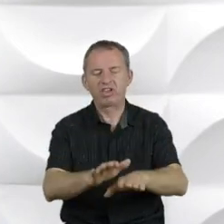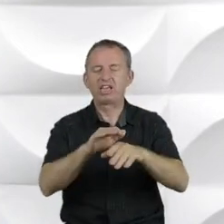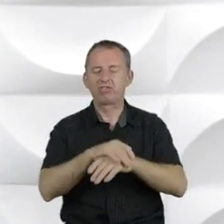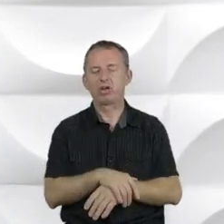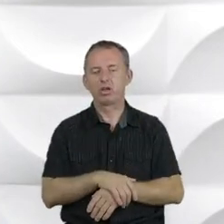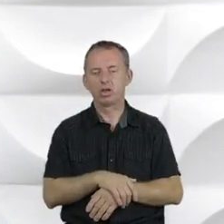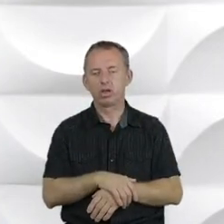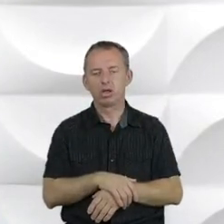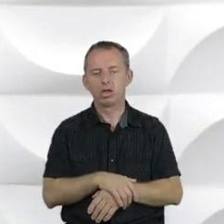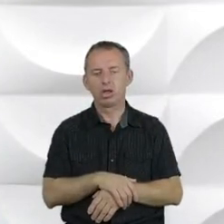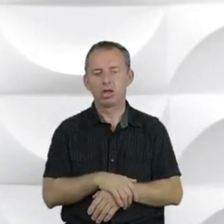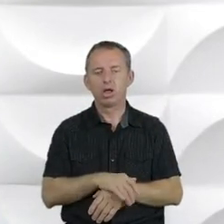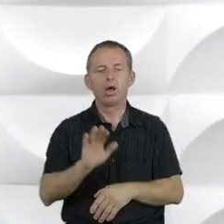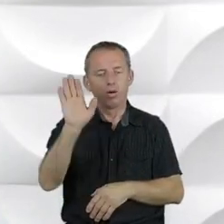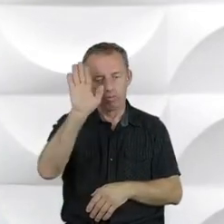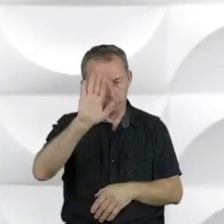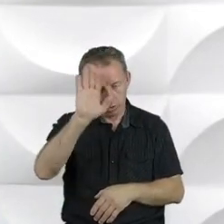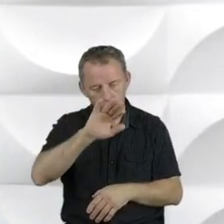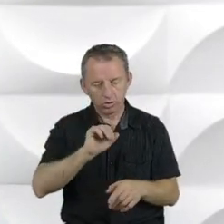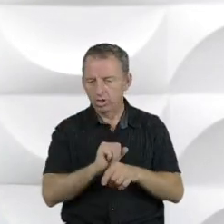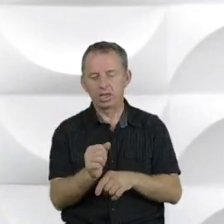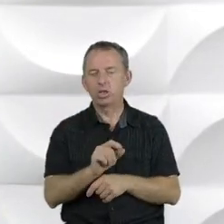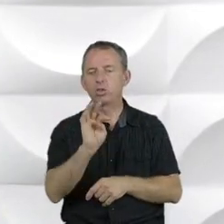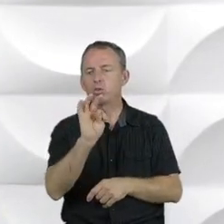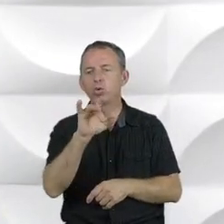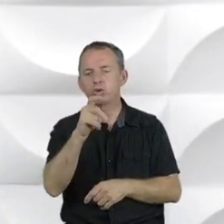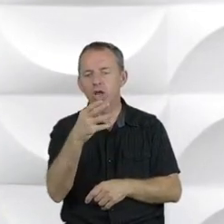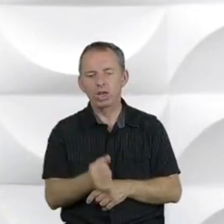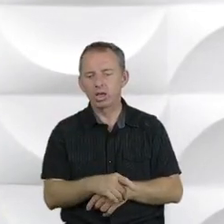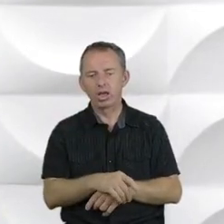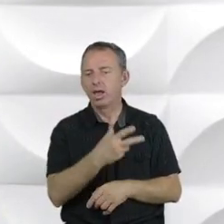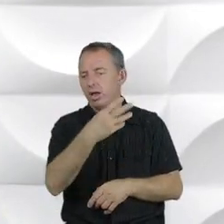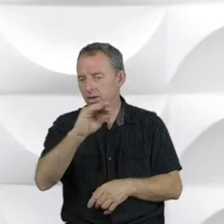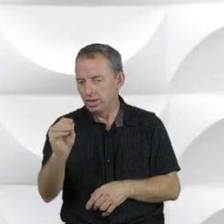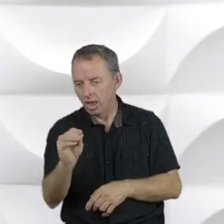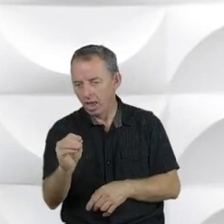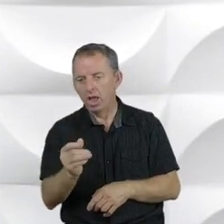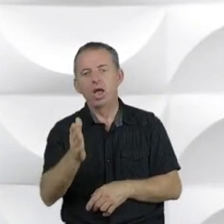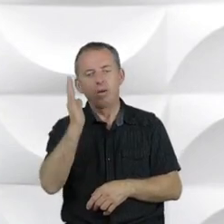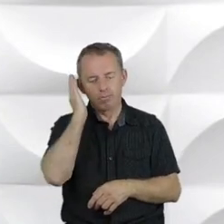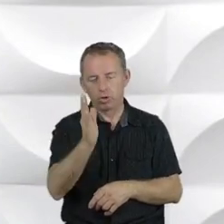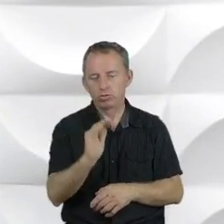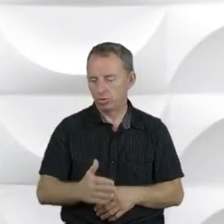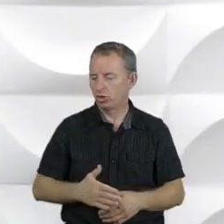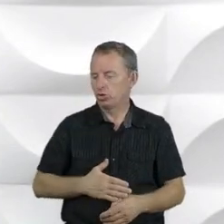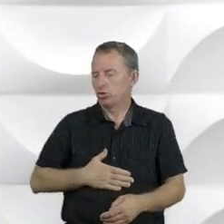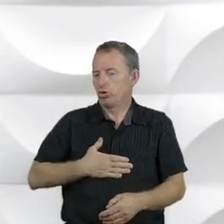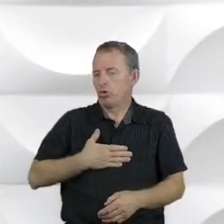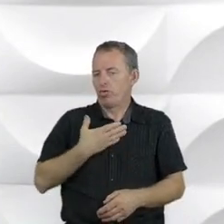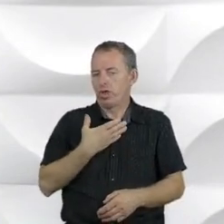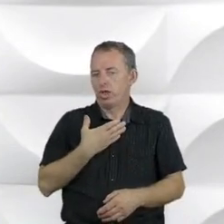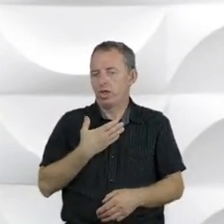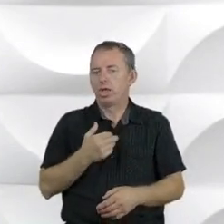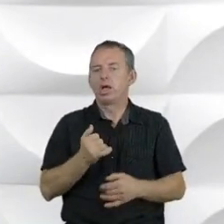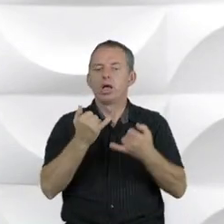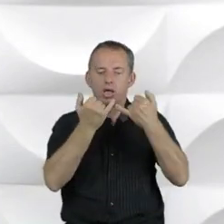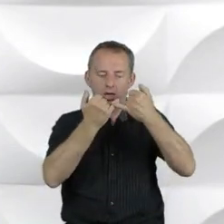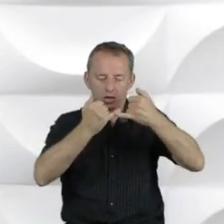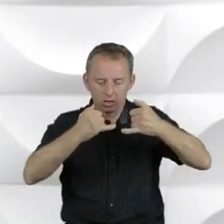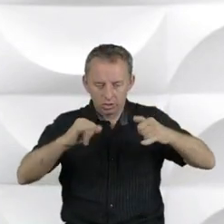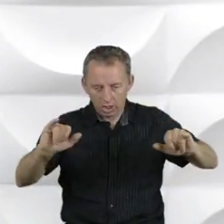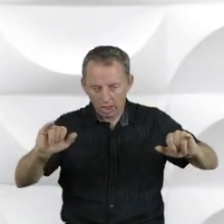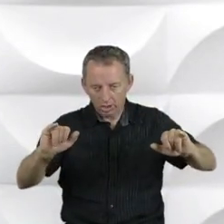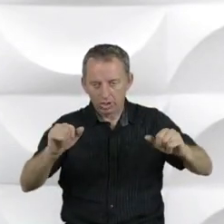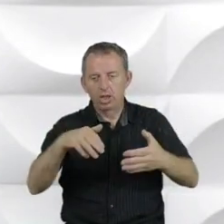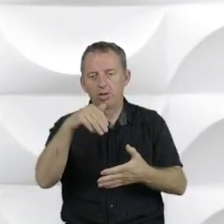Ale Bóg nie jest tuzinkowy i nieraz nie bądźmy zdziwieni, gdy inaczej postępuje, niż